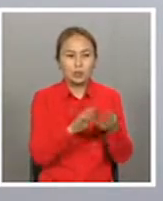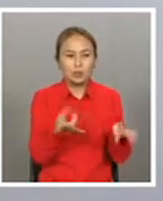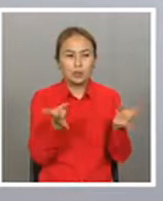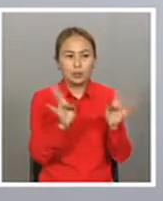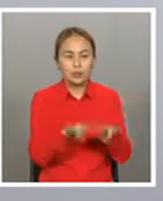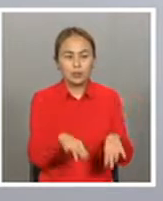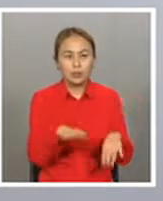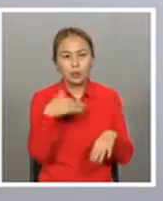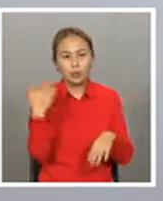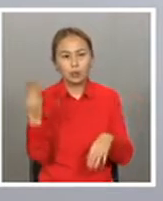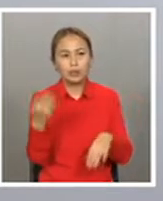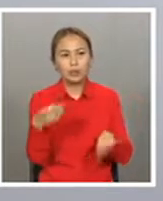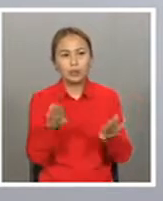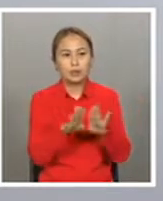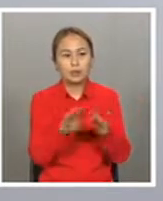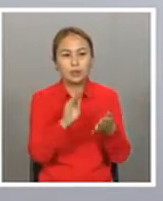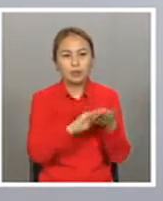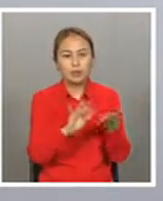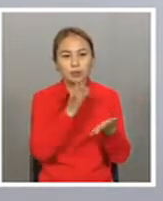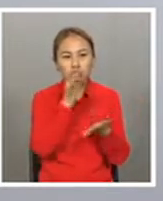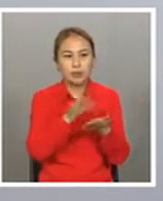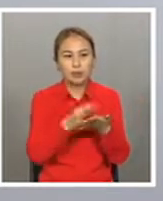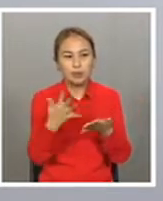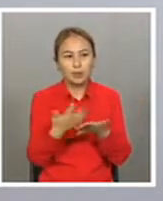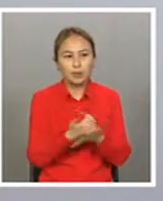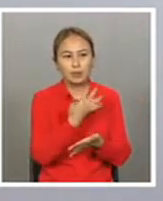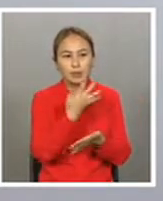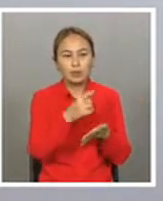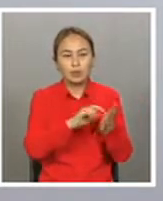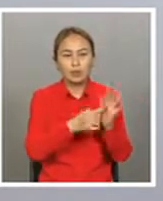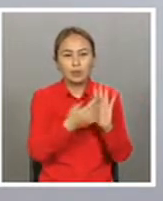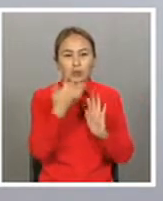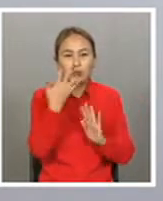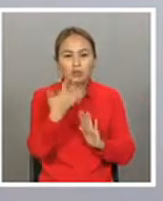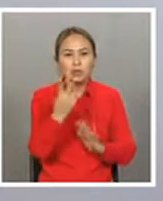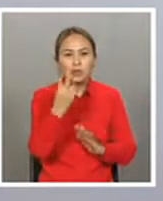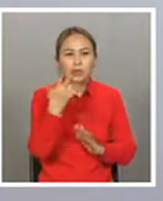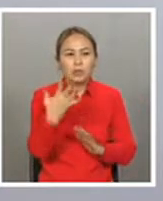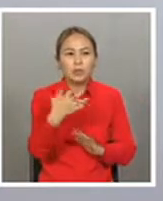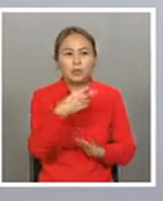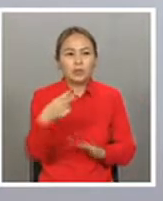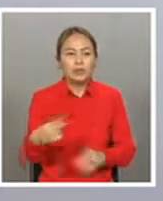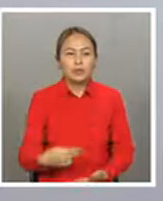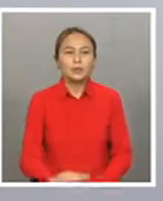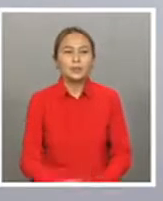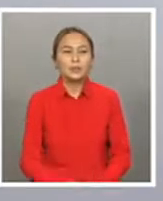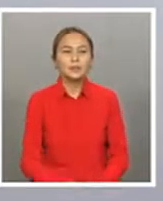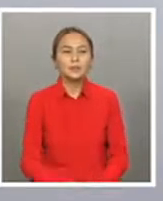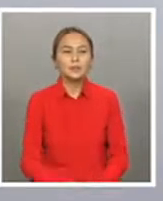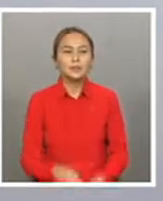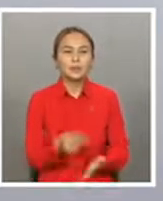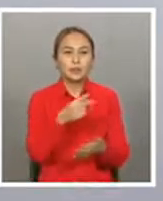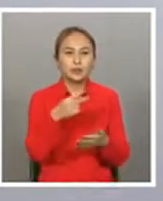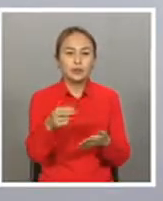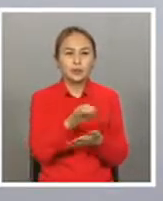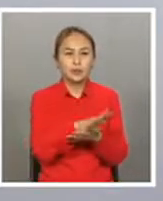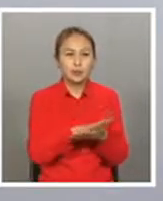ал оң жағындағы өрнектің мәнін табамыз. 5 пен 5-тің көбейтінісі 25-ке тең. Теңдеуімізді